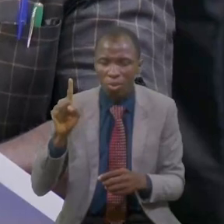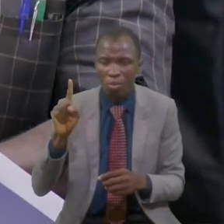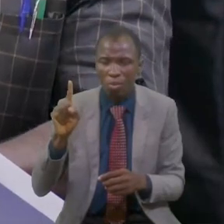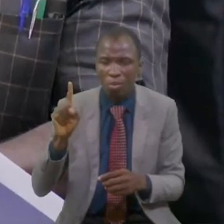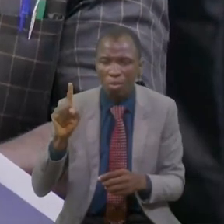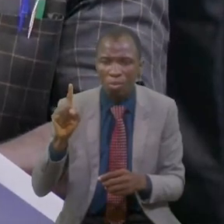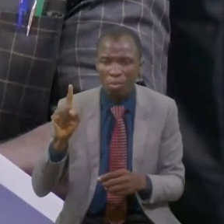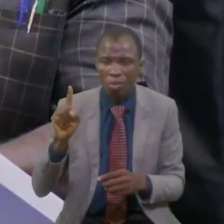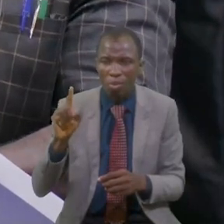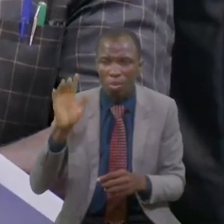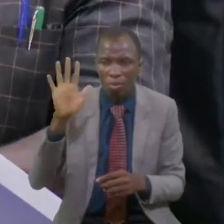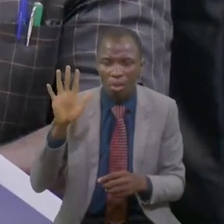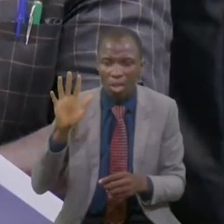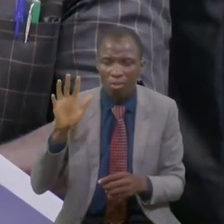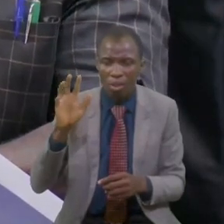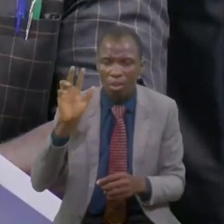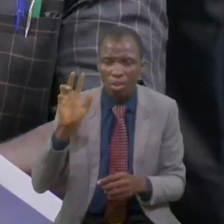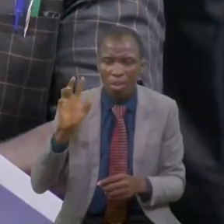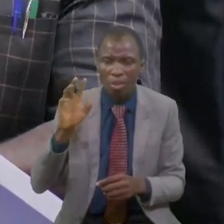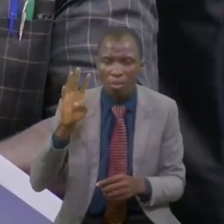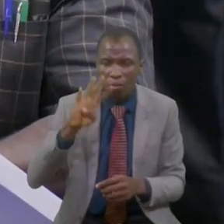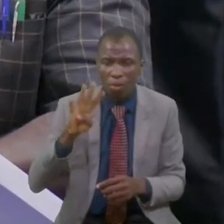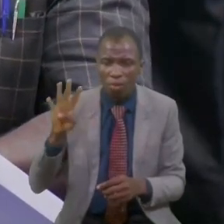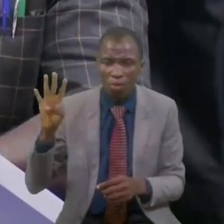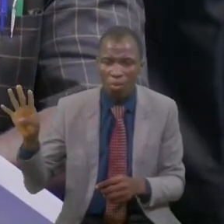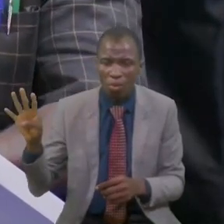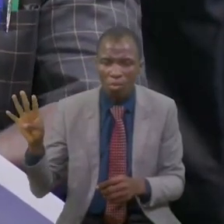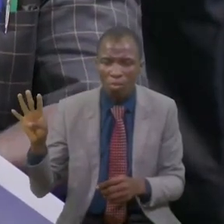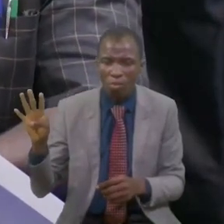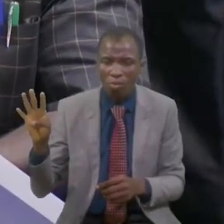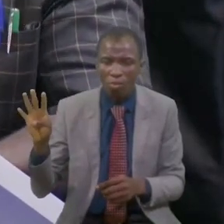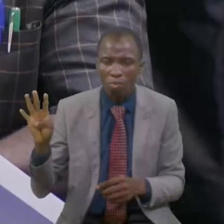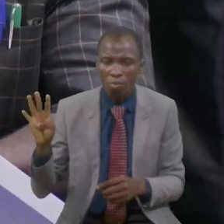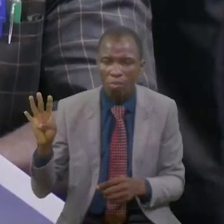91 54 44